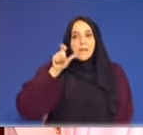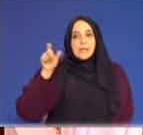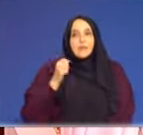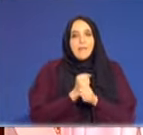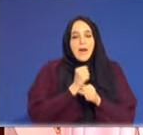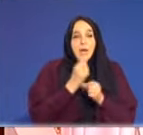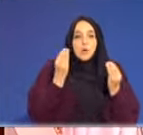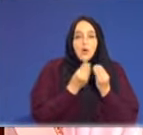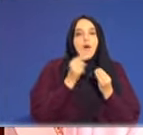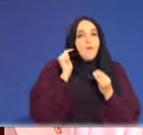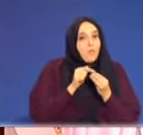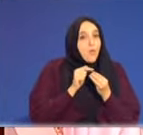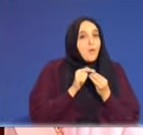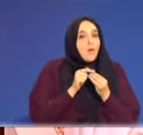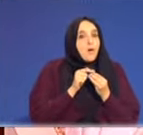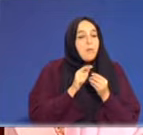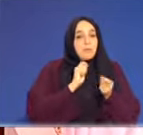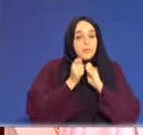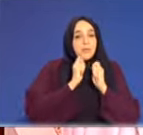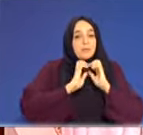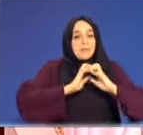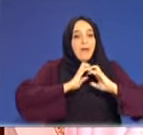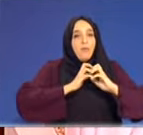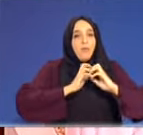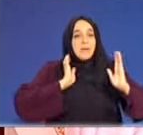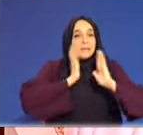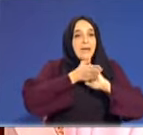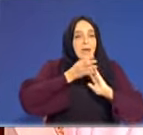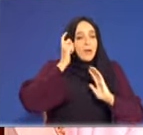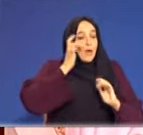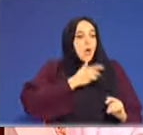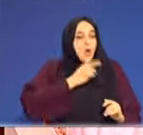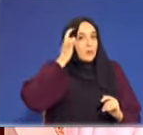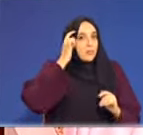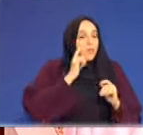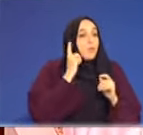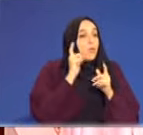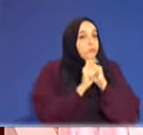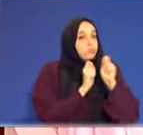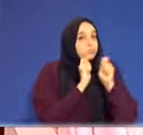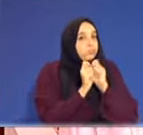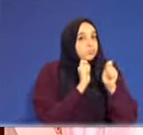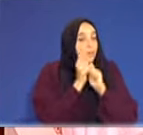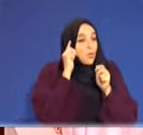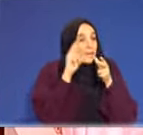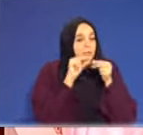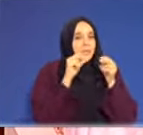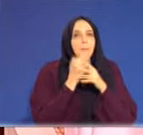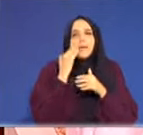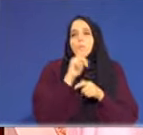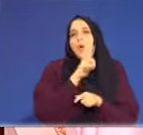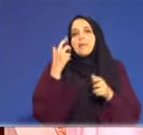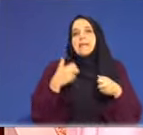تاعهم، لازم يقنع، يخاطبون العقول ويخاطبون القلوب من أجل إقناعهم بهذا الأمر. نعطي صورة أخرى